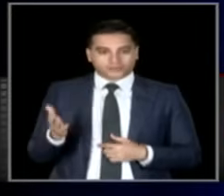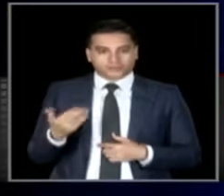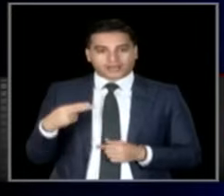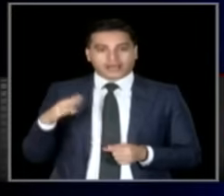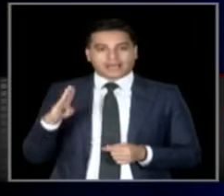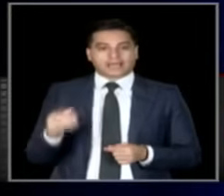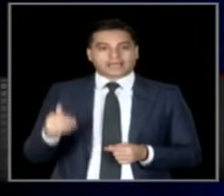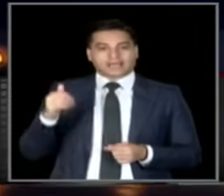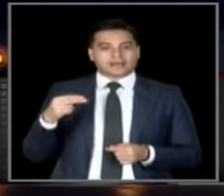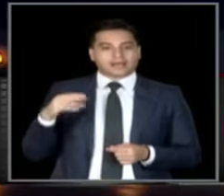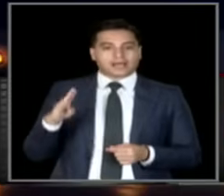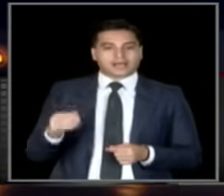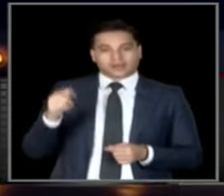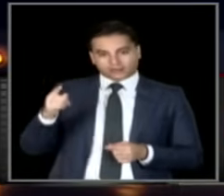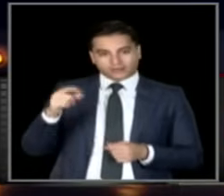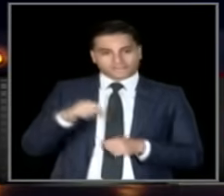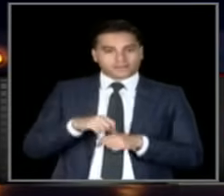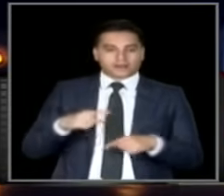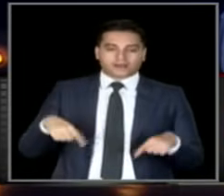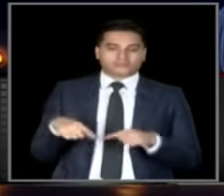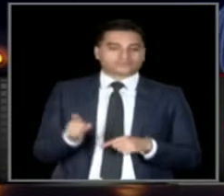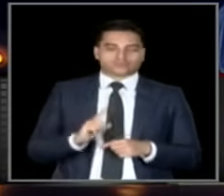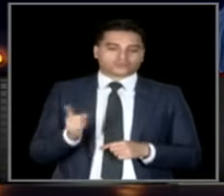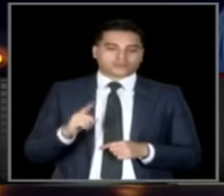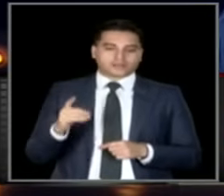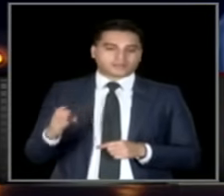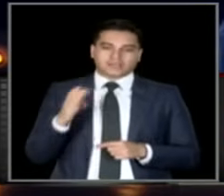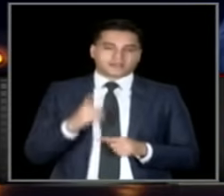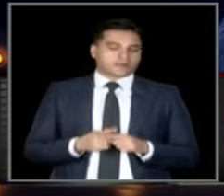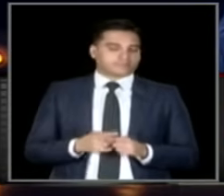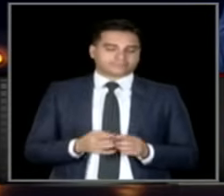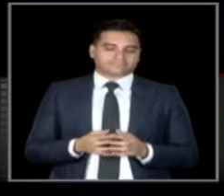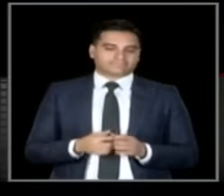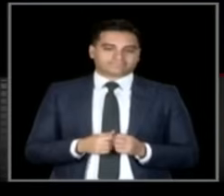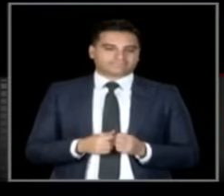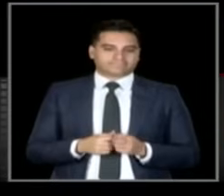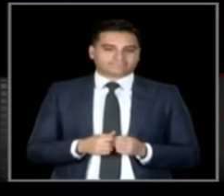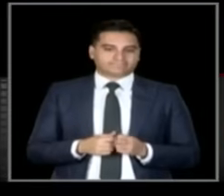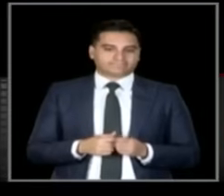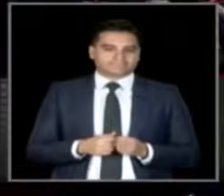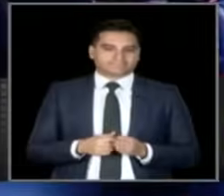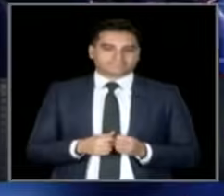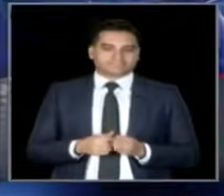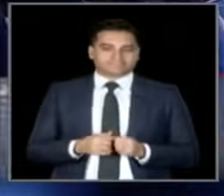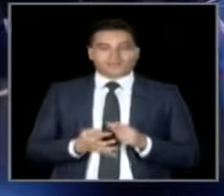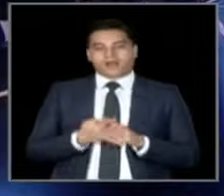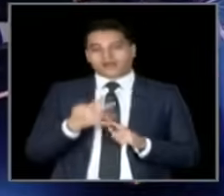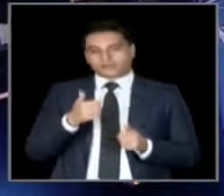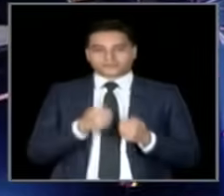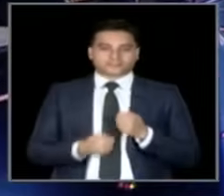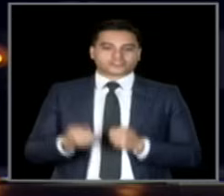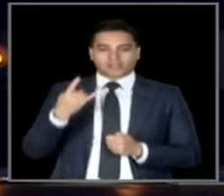عكا. عكا كانت إمارة. يوسف إجابة خاطئة. أربع